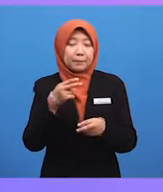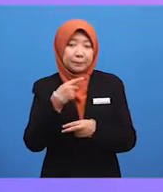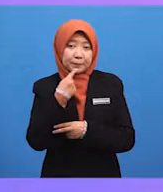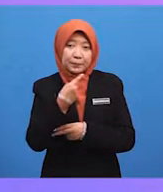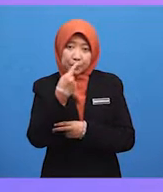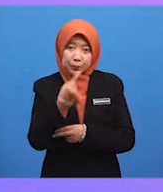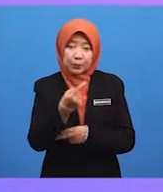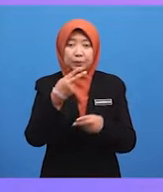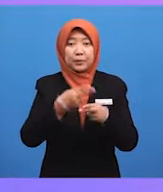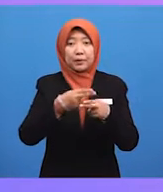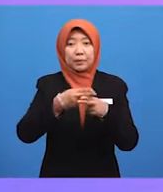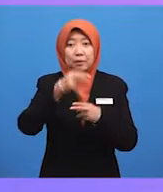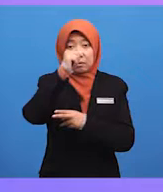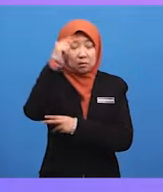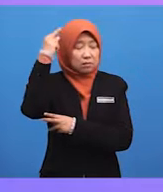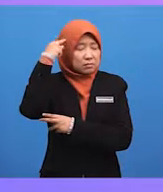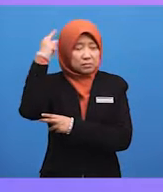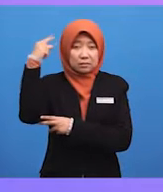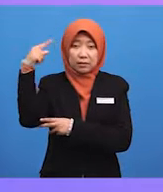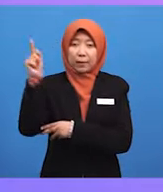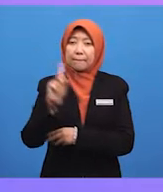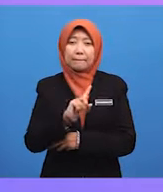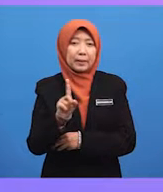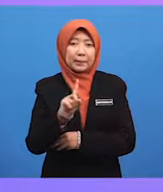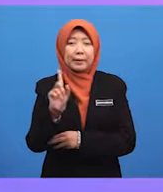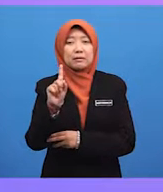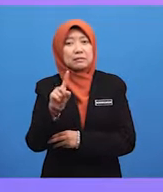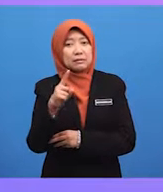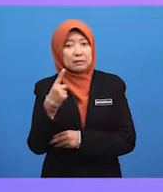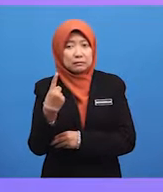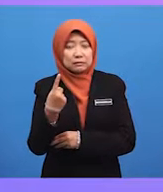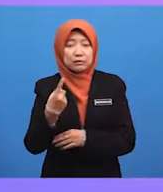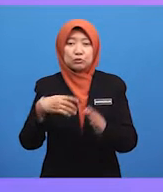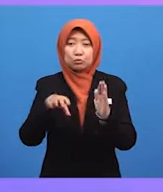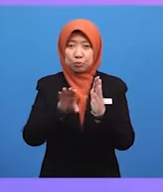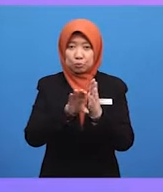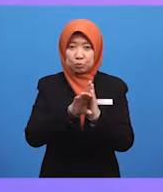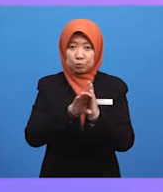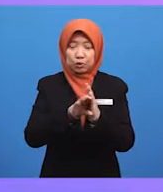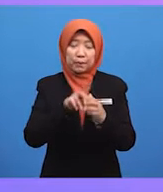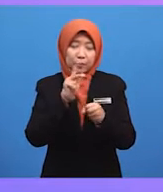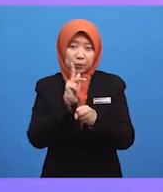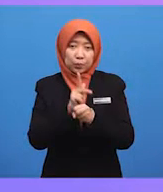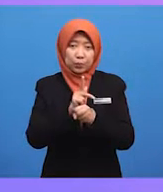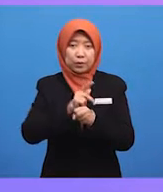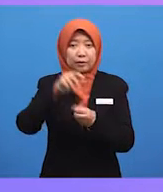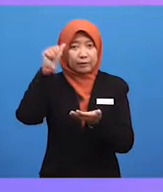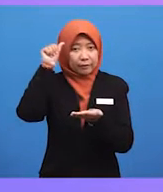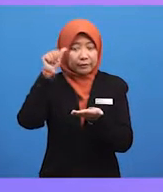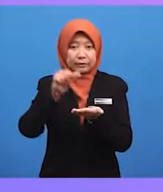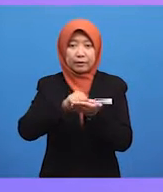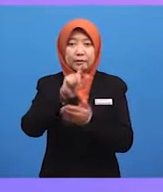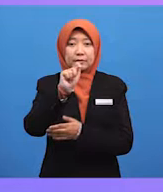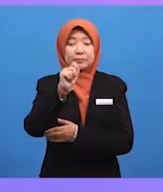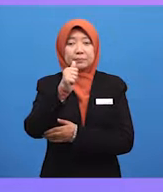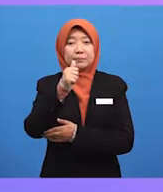menyebut nama Allah. Berzikir di mana-mana sahaja. Contoh zikir yang mengukuhkan akidah ialah tahlil,